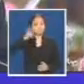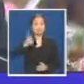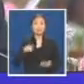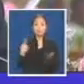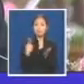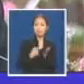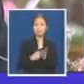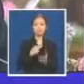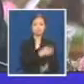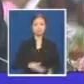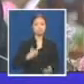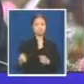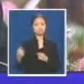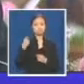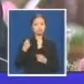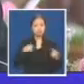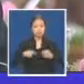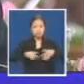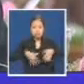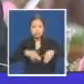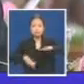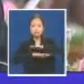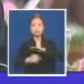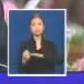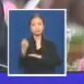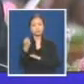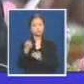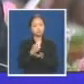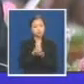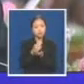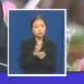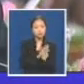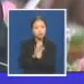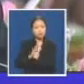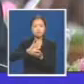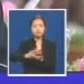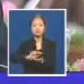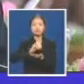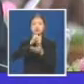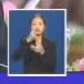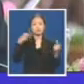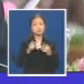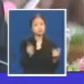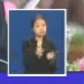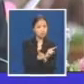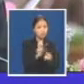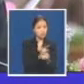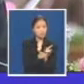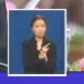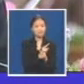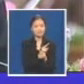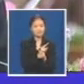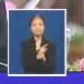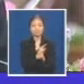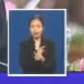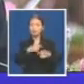คงของชุมชนฐานรากฟื้นฟูทนุบำรุงทางสังคมสร้างความเข้มแข็